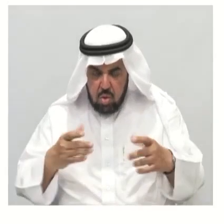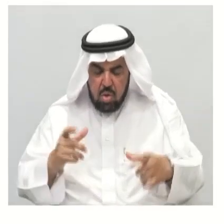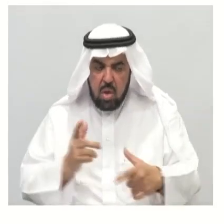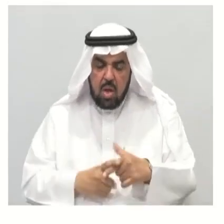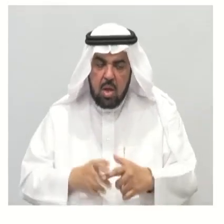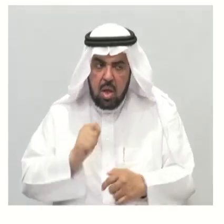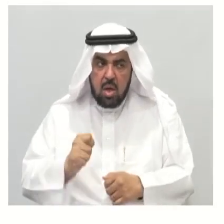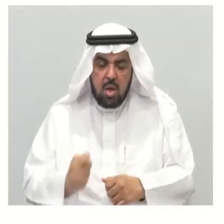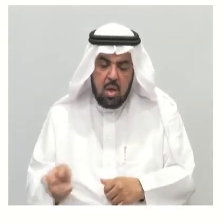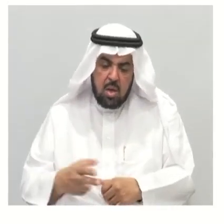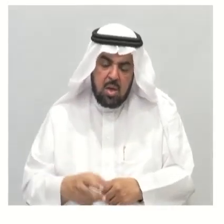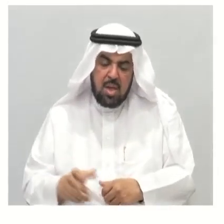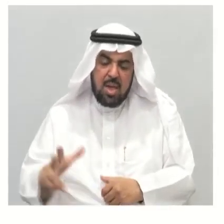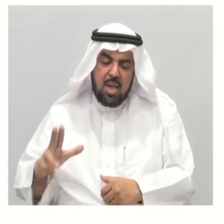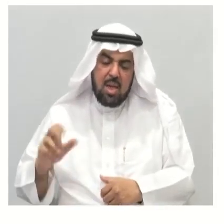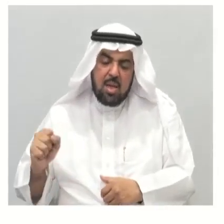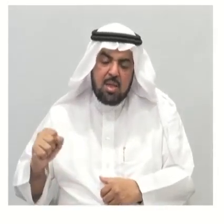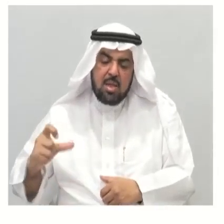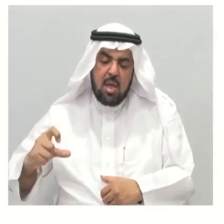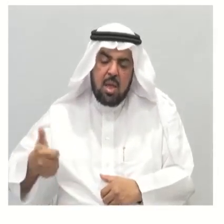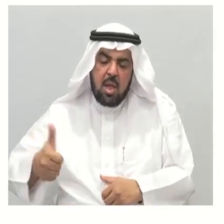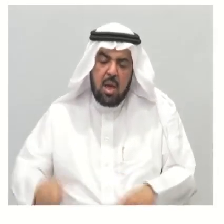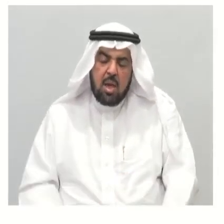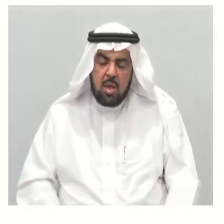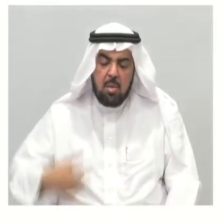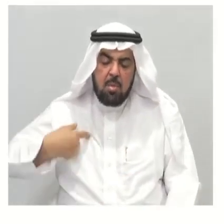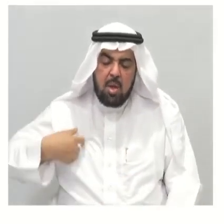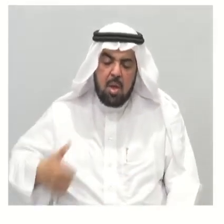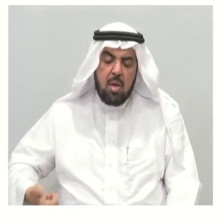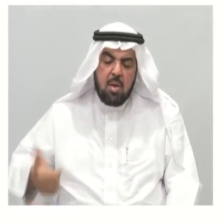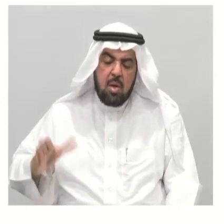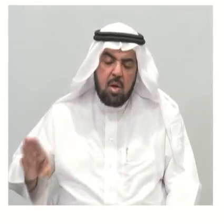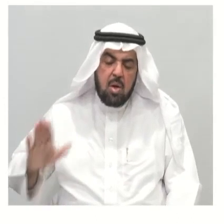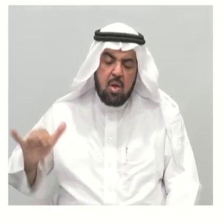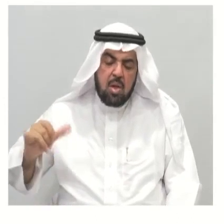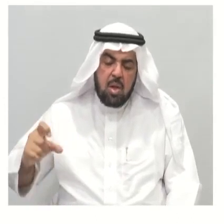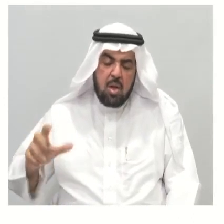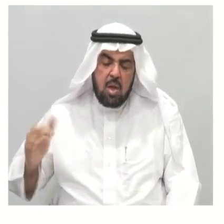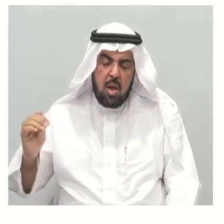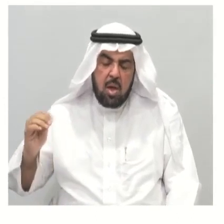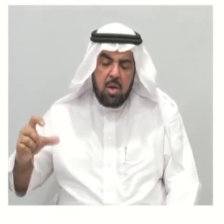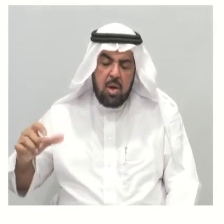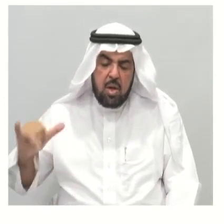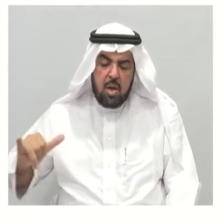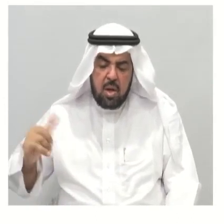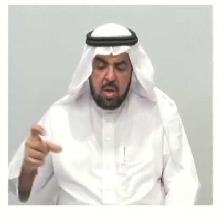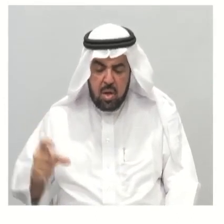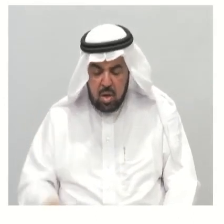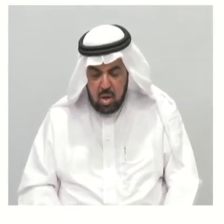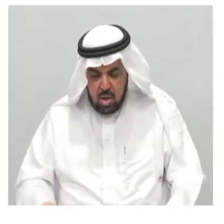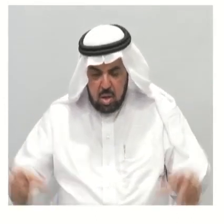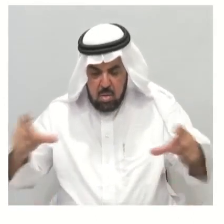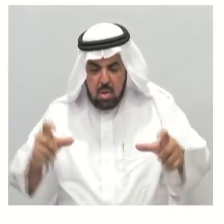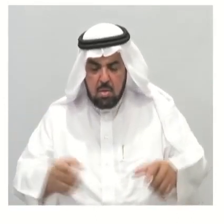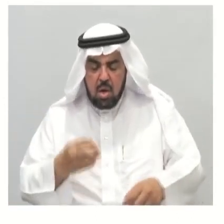حديد يعطيني الصدأ أو أكسيد الحديد. إذن لدينا هنا تفاعل كيميائي وكتبنا المعادلة بشكل